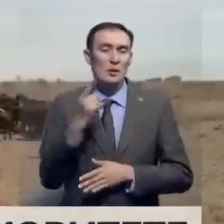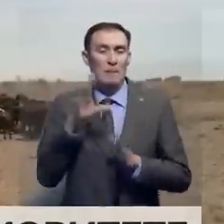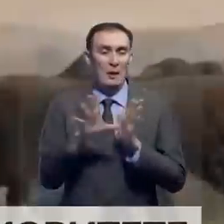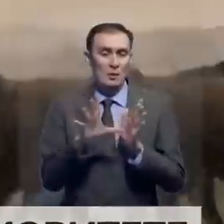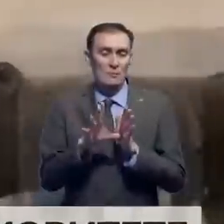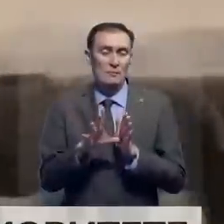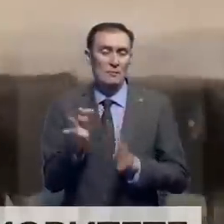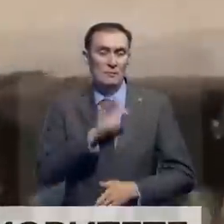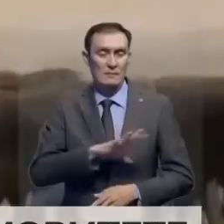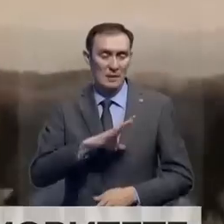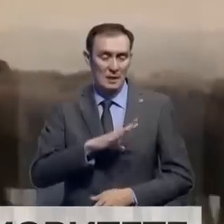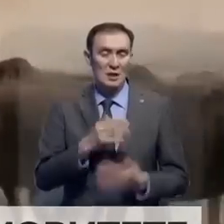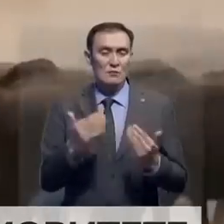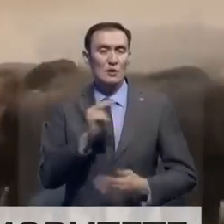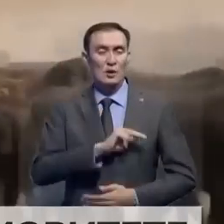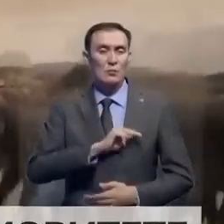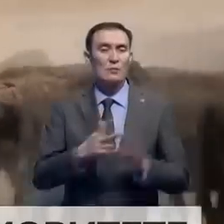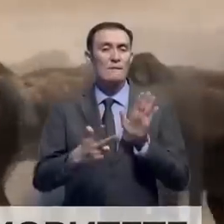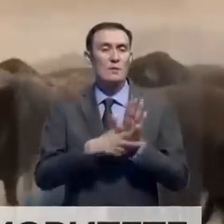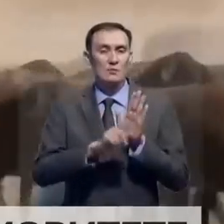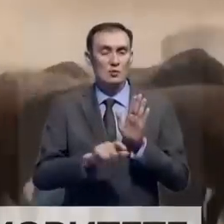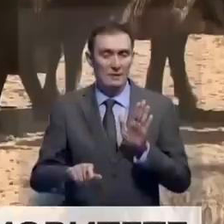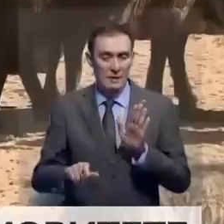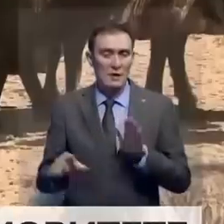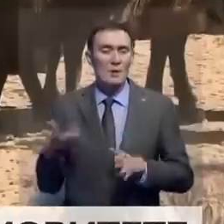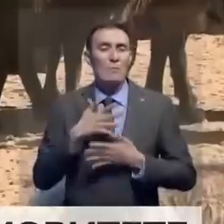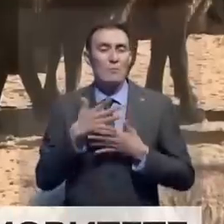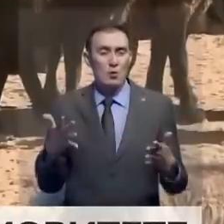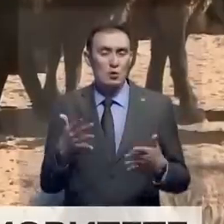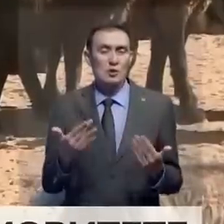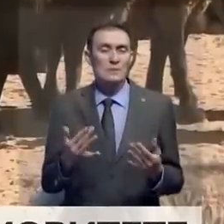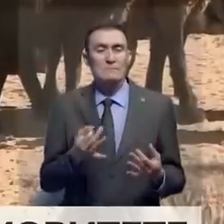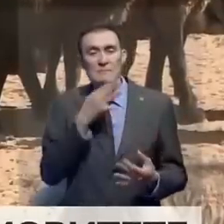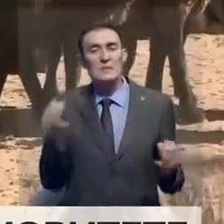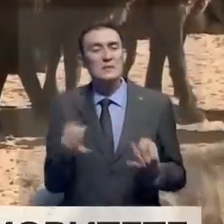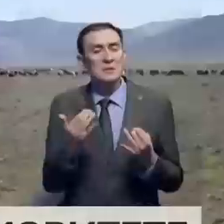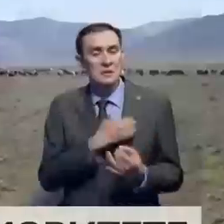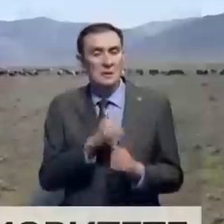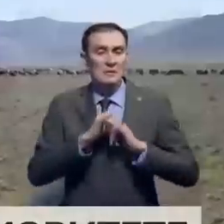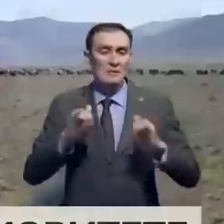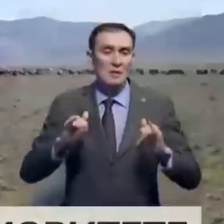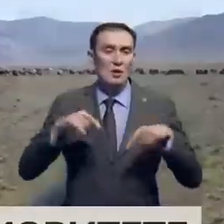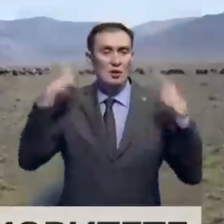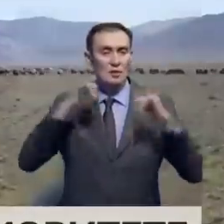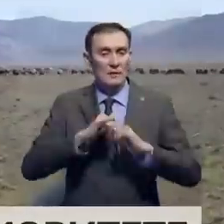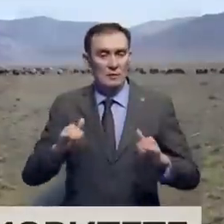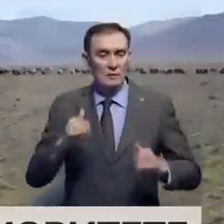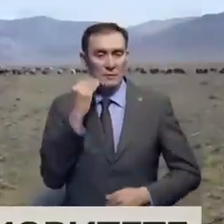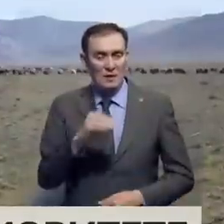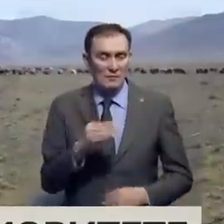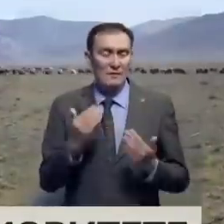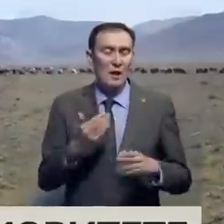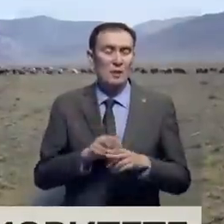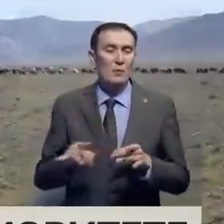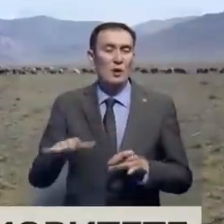электроэнергии сегодня здесь работает 8 человек все больше фермеров проявляет интерес к племенному животноводству в этом